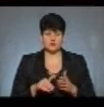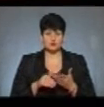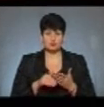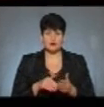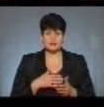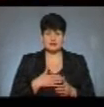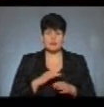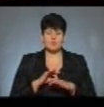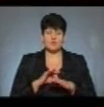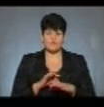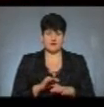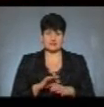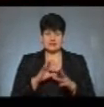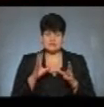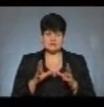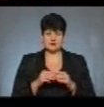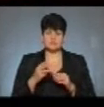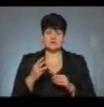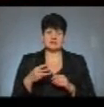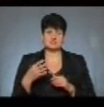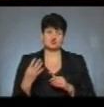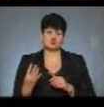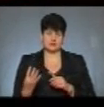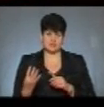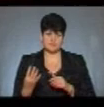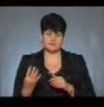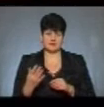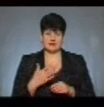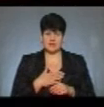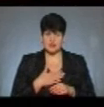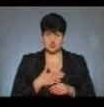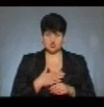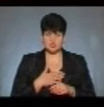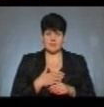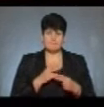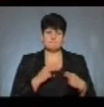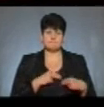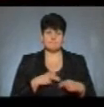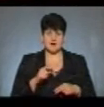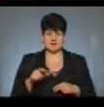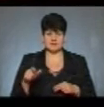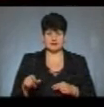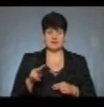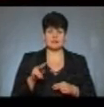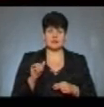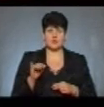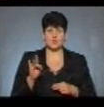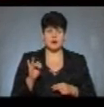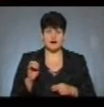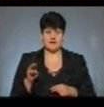нам у проведенні. Загалом 34 наших партнера, лауреата, назвемо